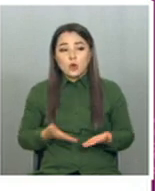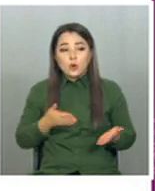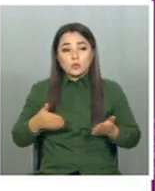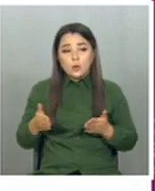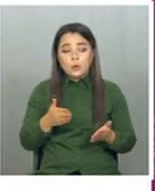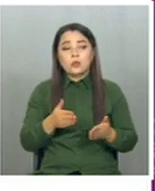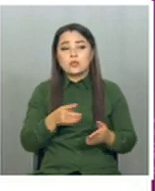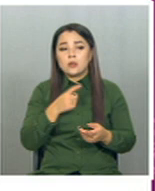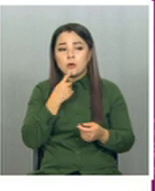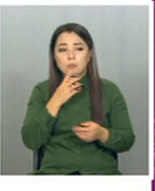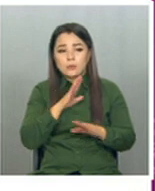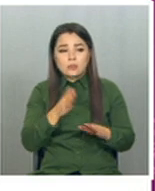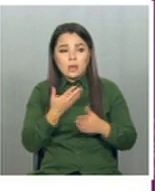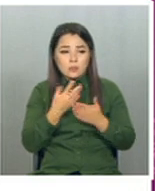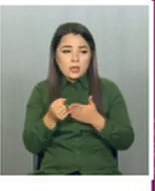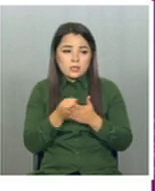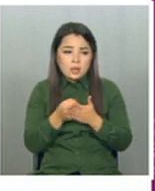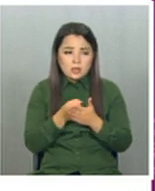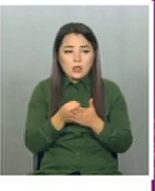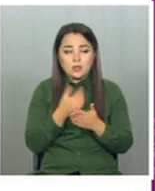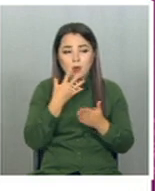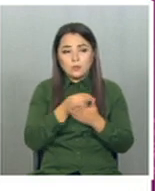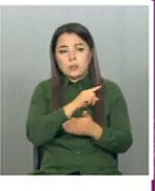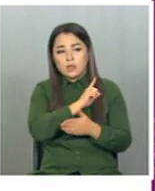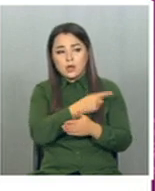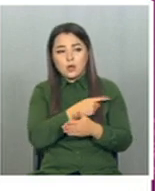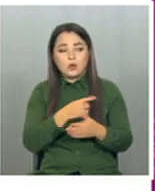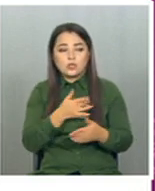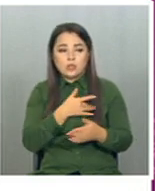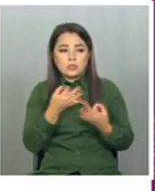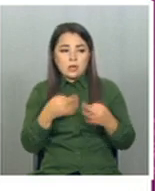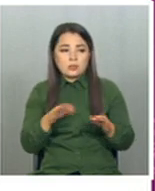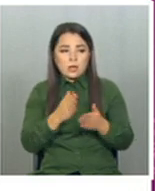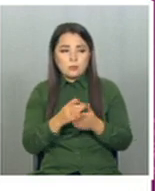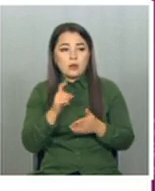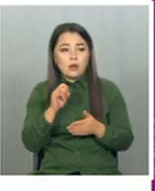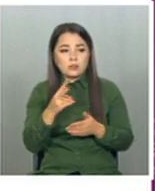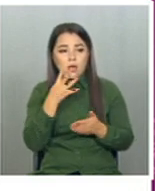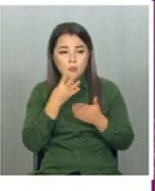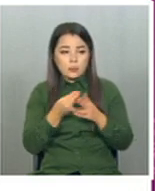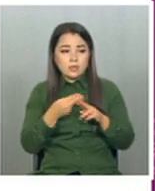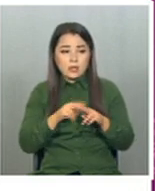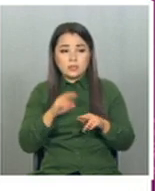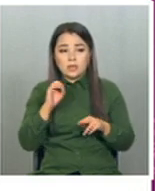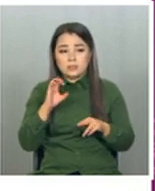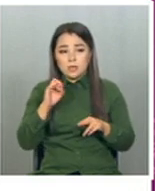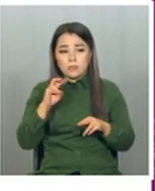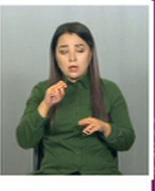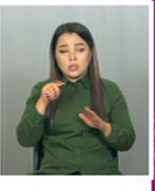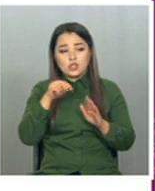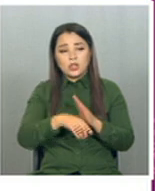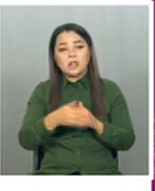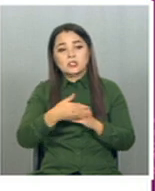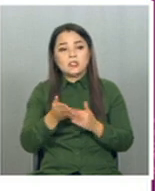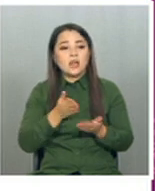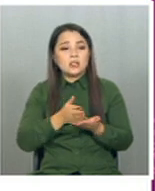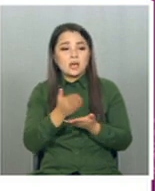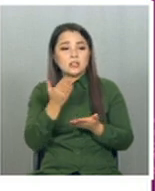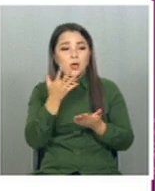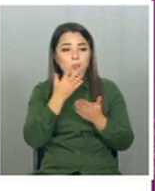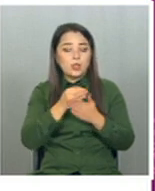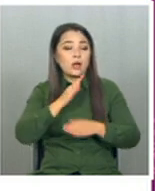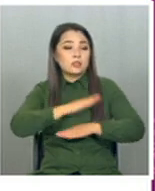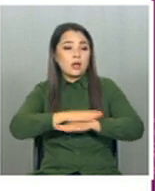аянбай шайқасқан ержүрек, кемеңгер хан болған. Есім хан ішкі сыртқы саясатта